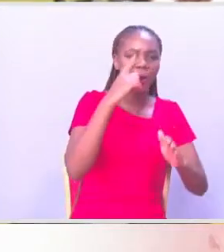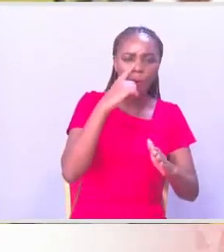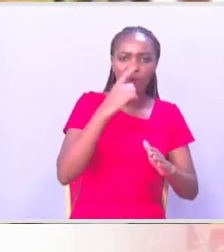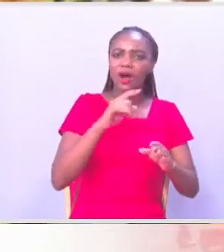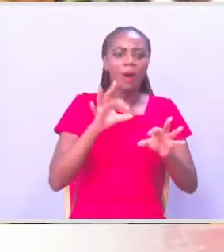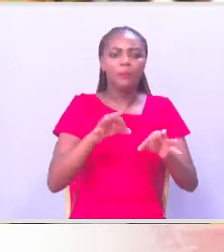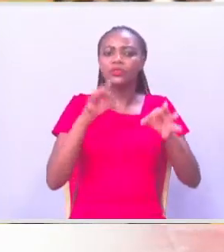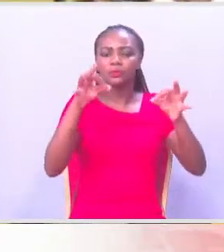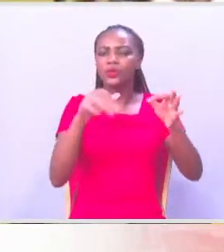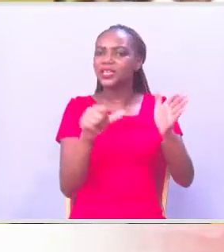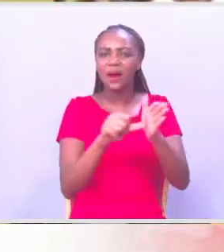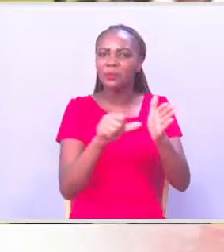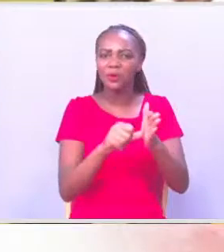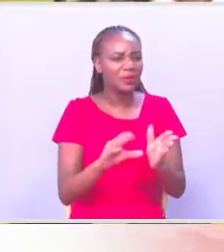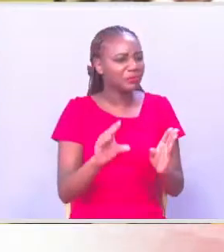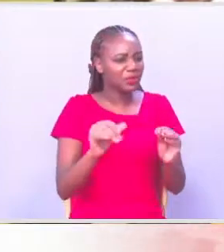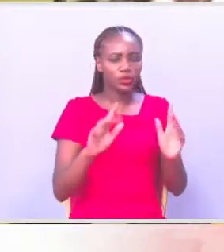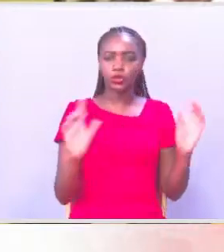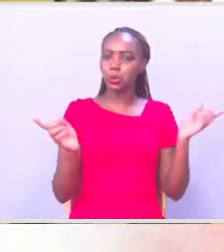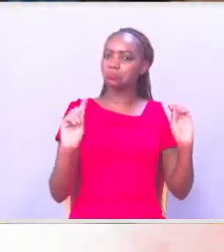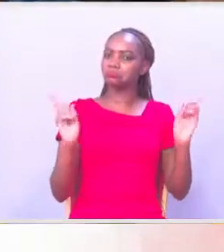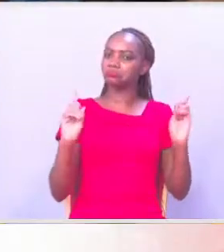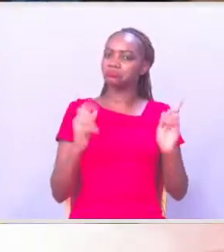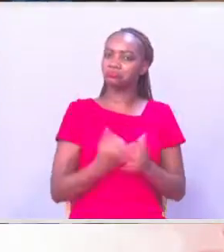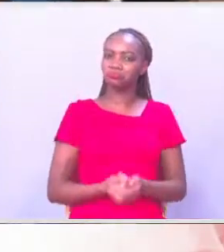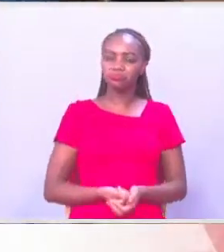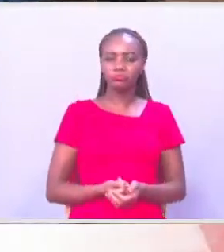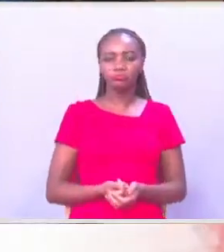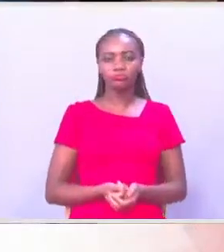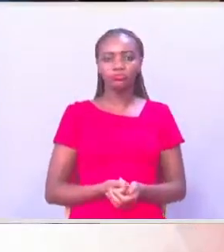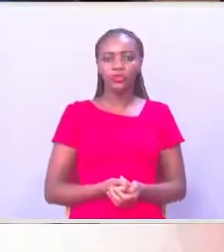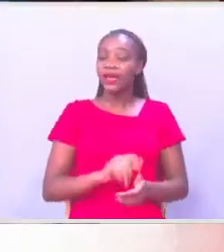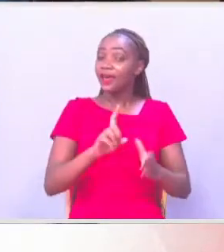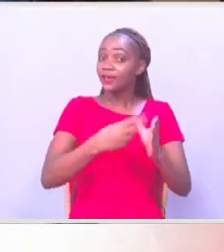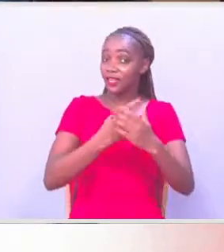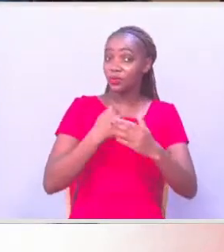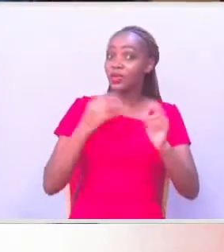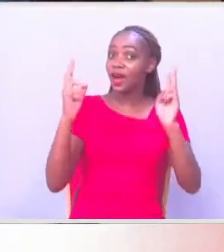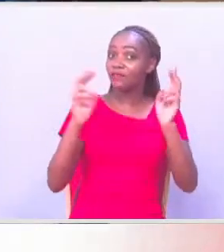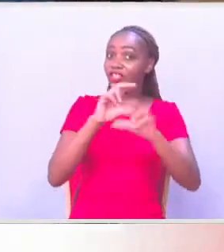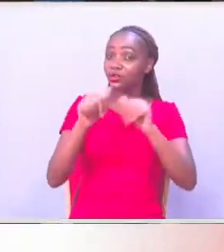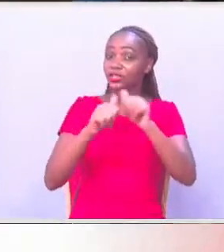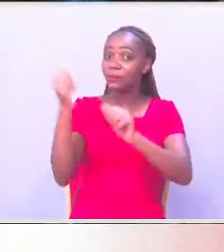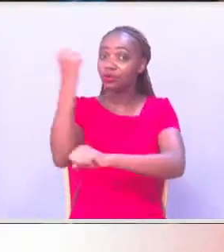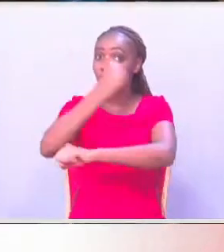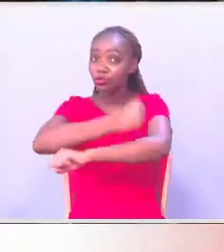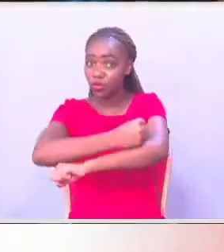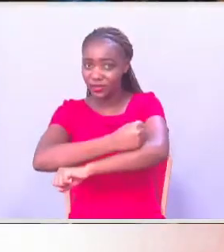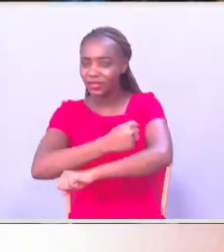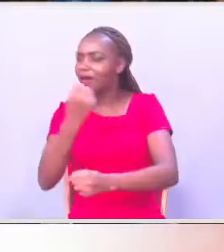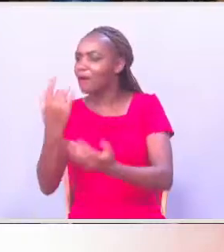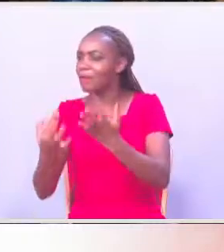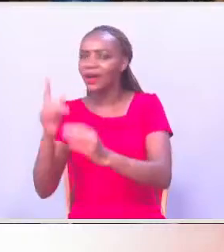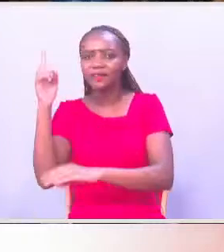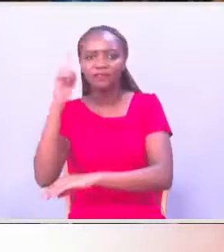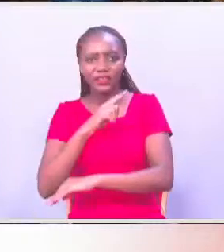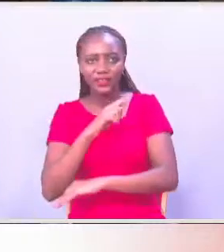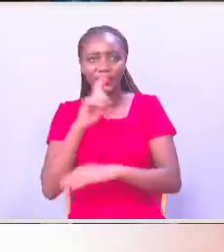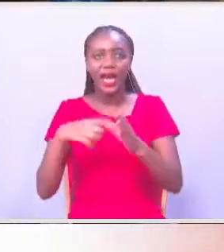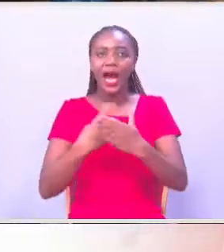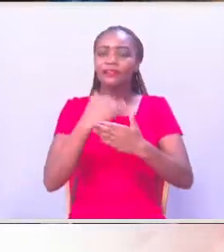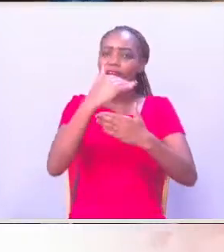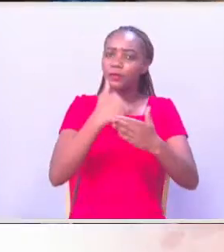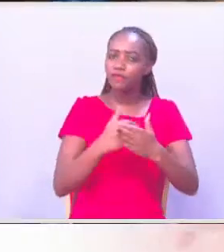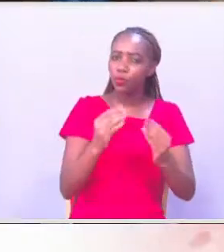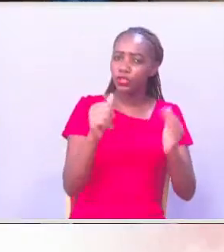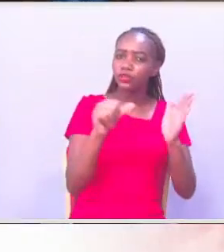postponing a problem is not solving a problem. Tuko na hiyo maneno ya mashule kuchomeka. Nataka